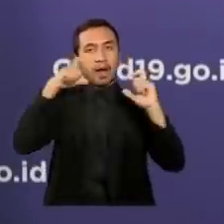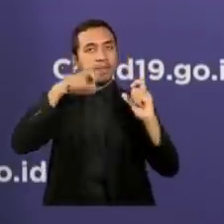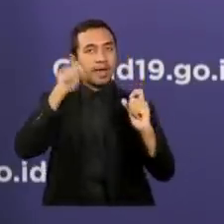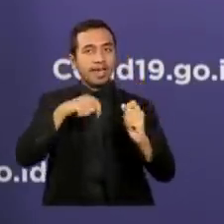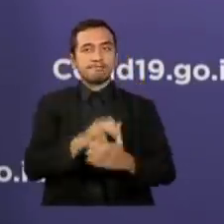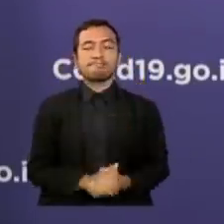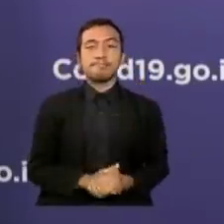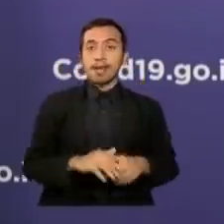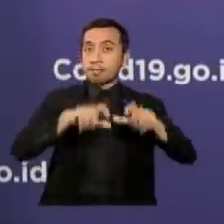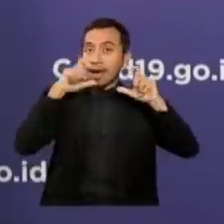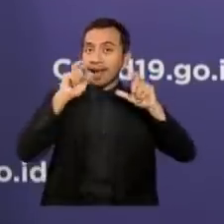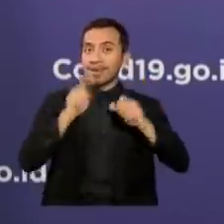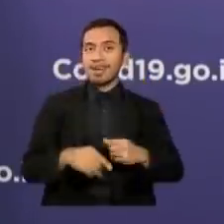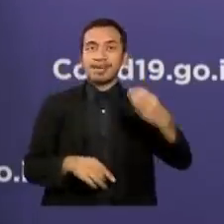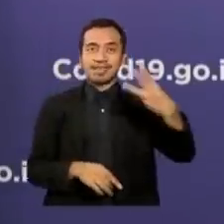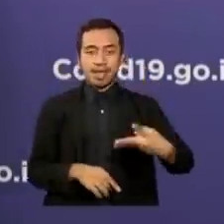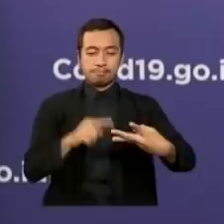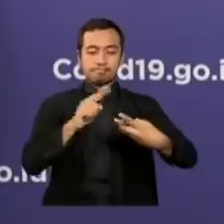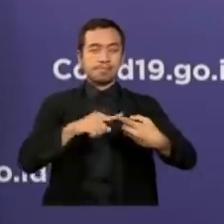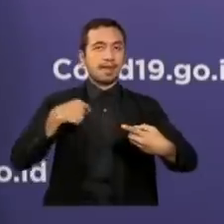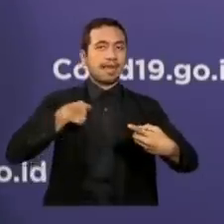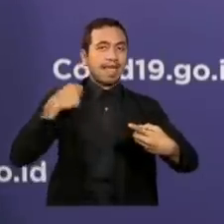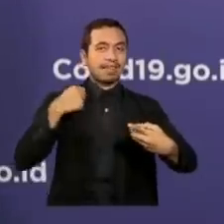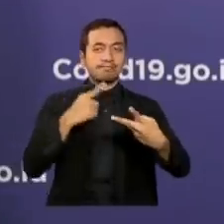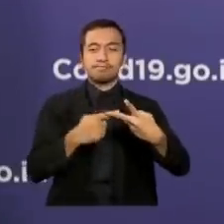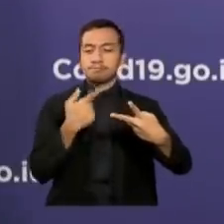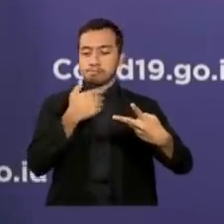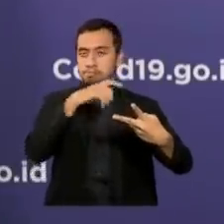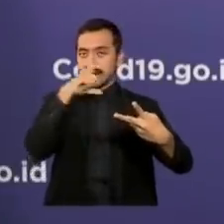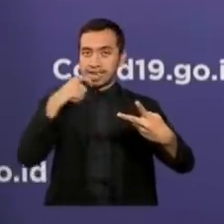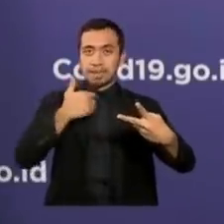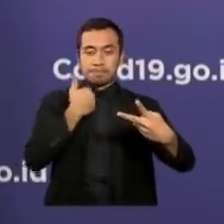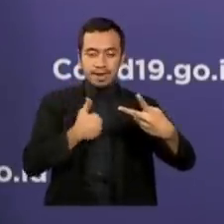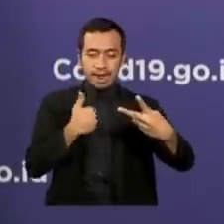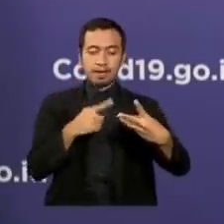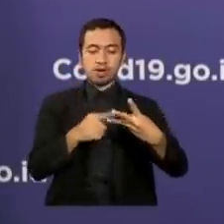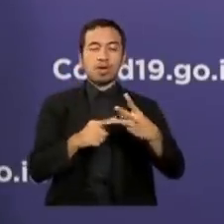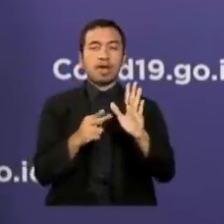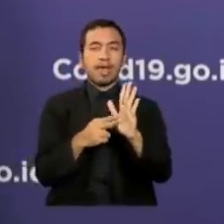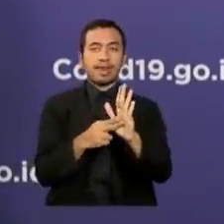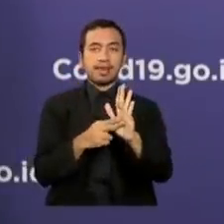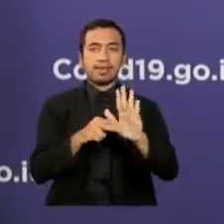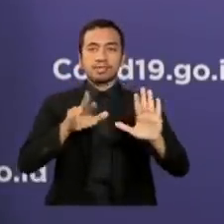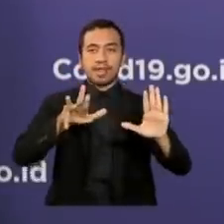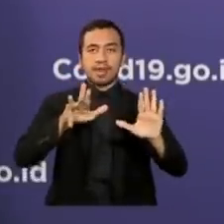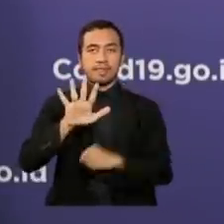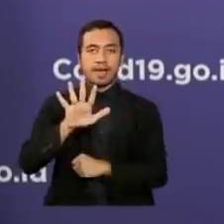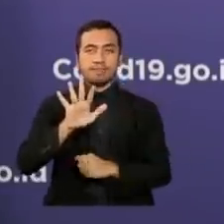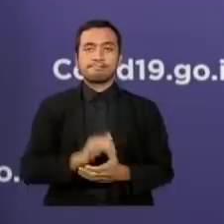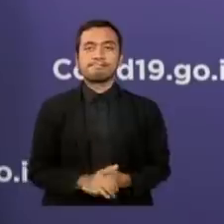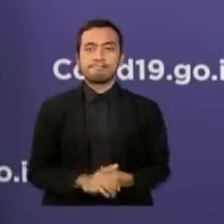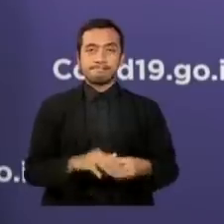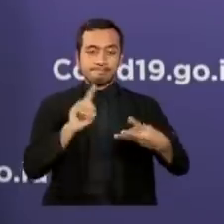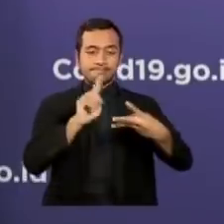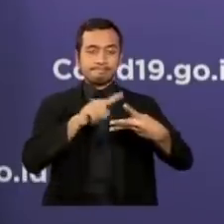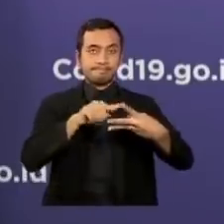jenis masker yaitu masker kain masker bedah dan masker N95 Hai masker kain